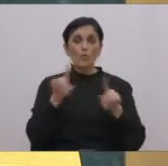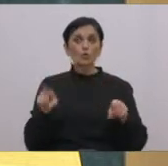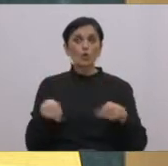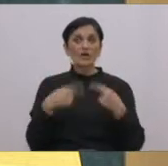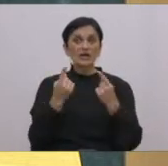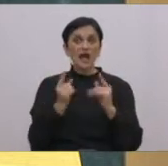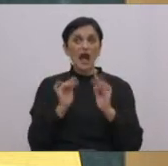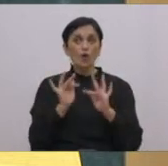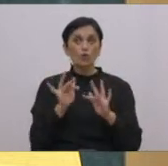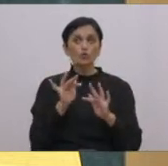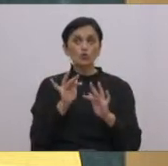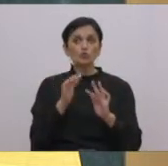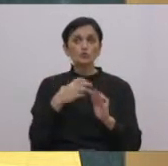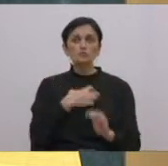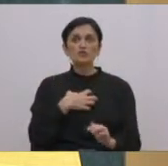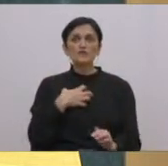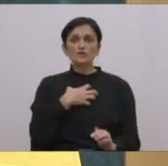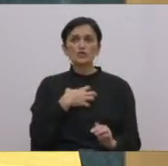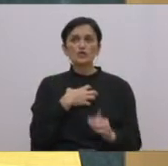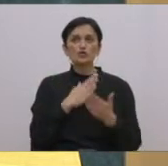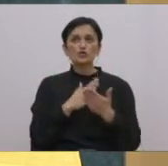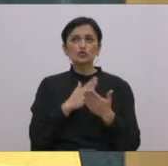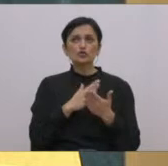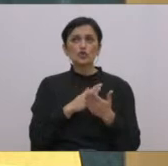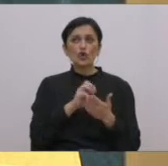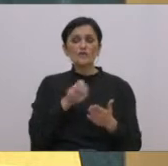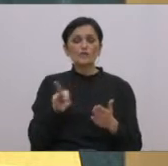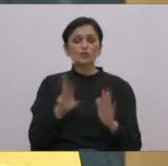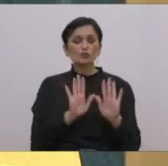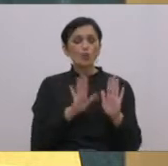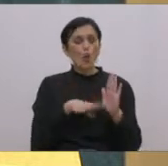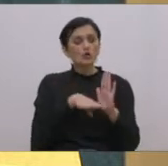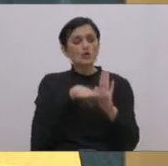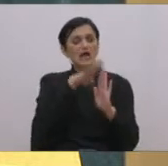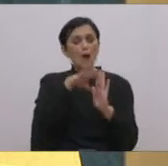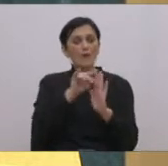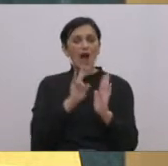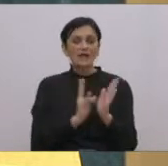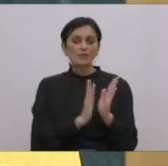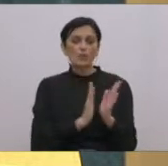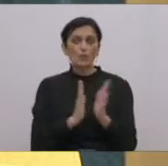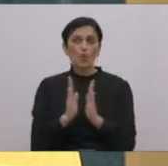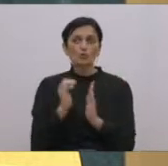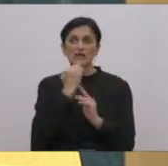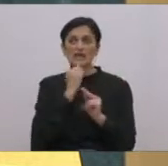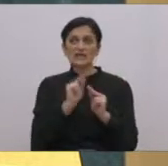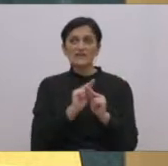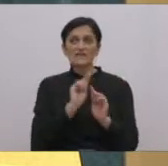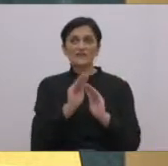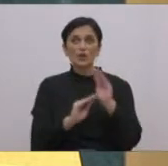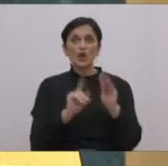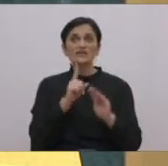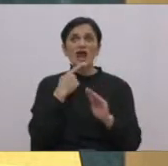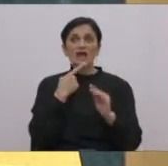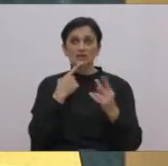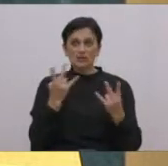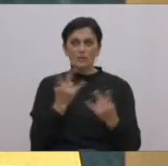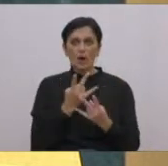gankorțieleba, beuratul promnișnolovania, vidrem holot, gamuđobe sebulian, moțe srigebuli, infrastructura. Ratkva